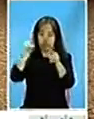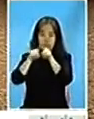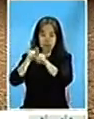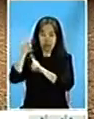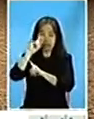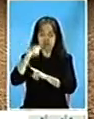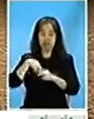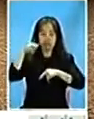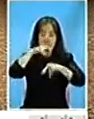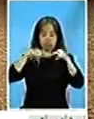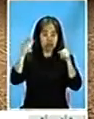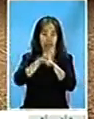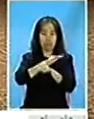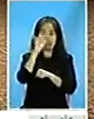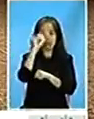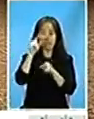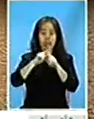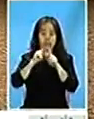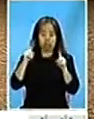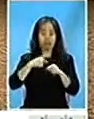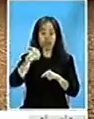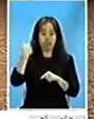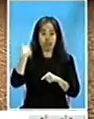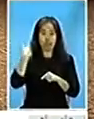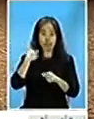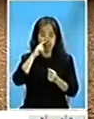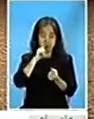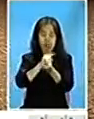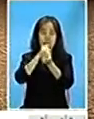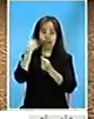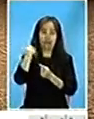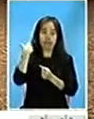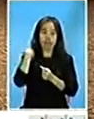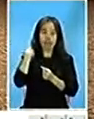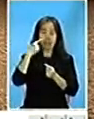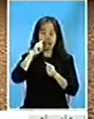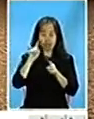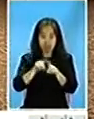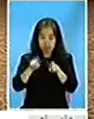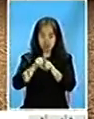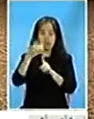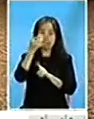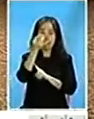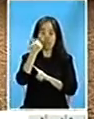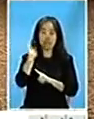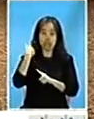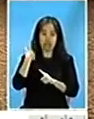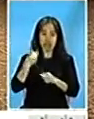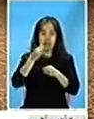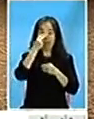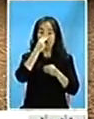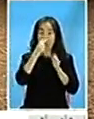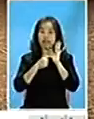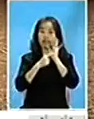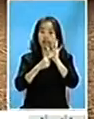ถตรวจสอบได้ทั้งหมดแต่อย่างไรก็ตามก็มีการพบเห็นนะคะว่าซ้ำในเรื่องใดบ้างซึ่งดิฉันจะขออนุญาตยกตัวอย่าง